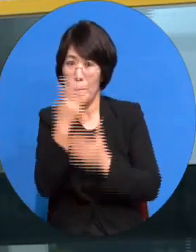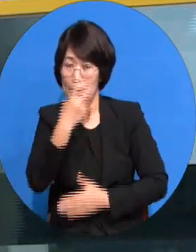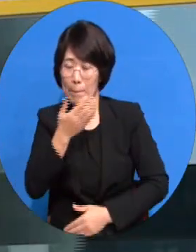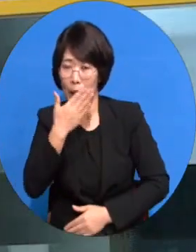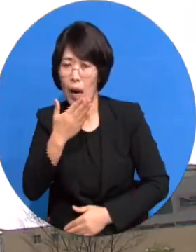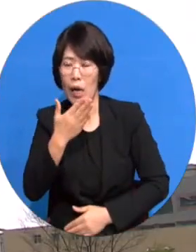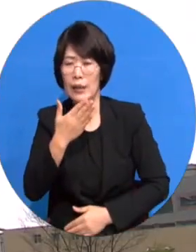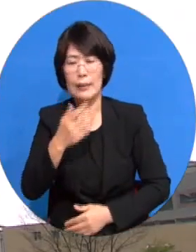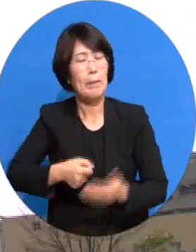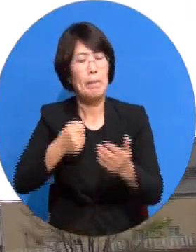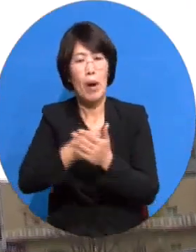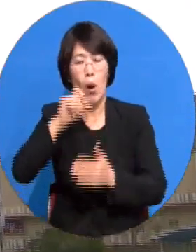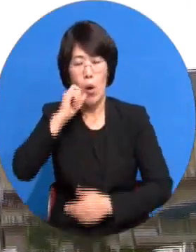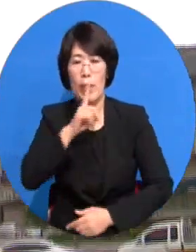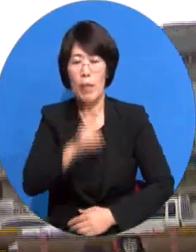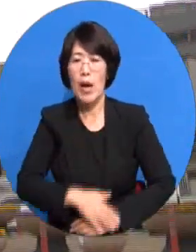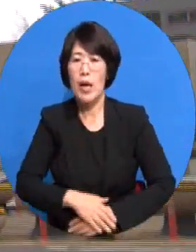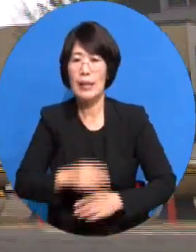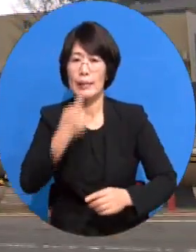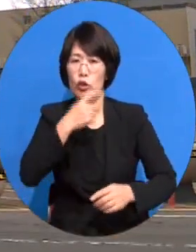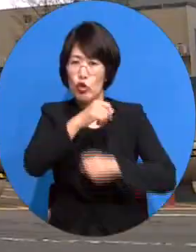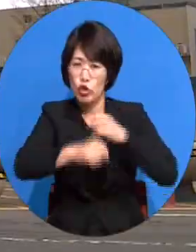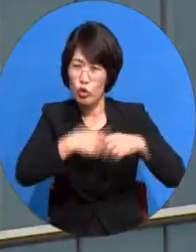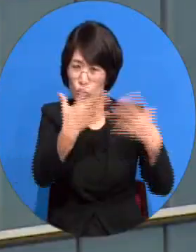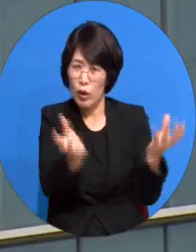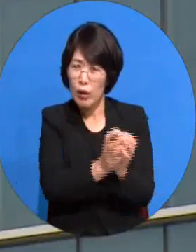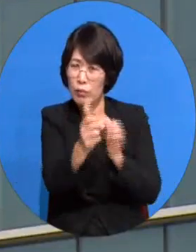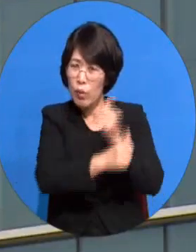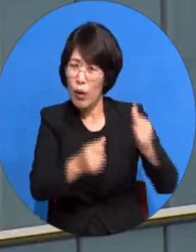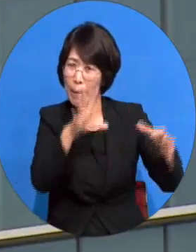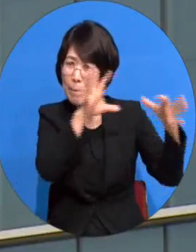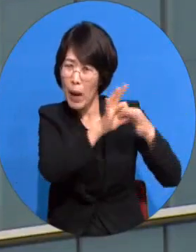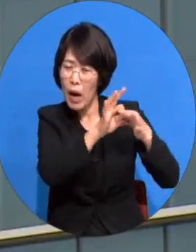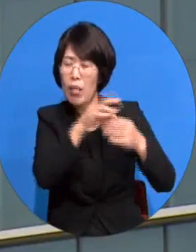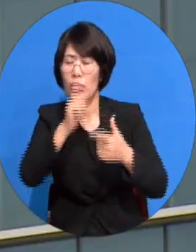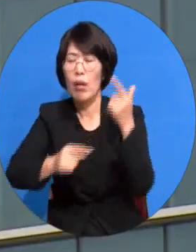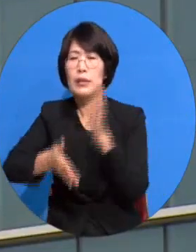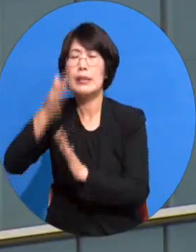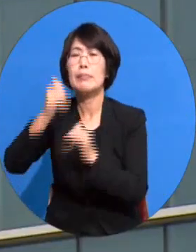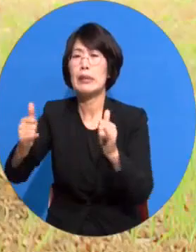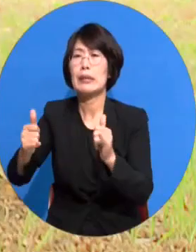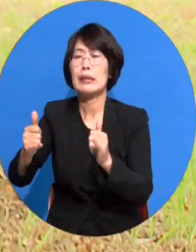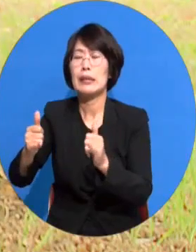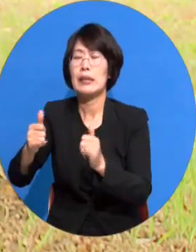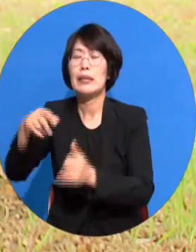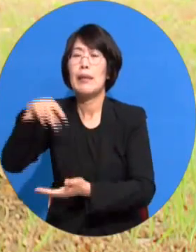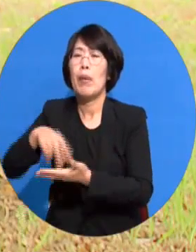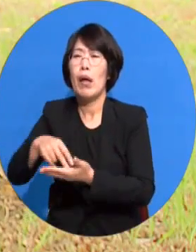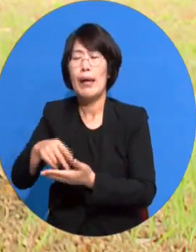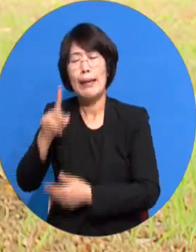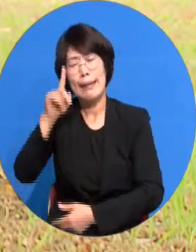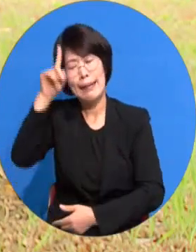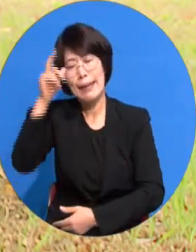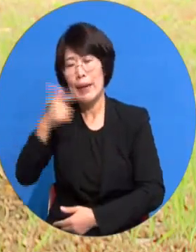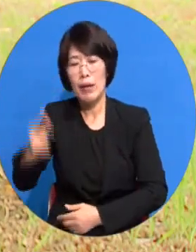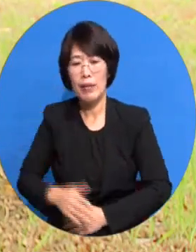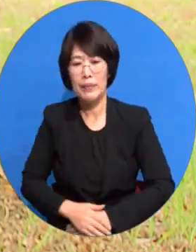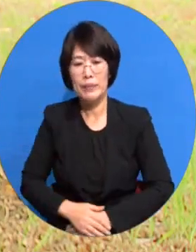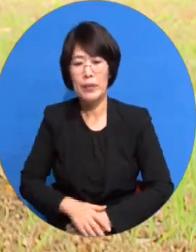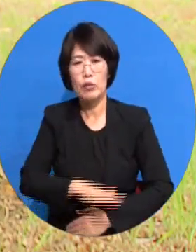설명했습니다. 민주당 인사가 저지른 불미스러운 사태에 시민들의 짜증은 커져만 갑니다. 우리나라는 큰 정치한